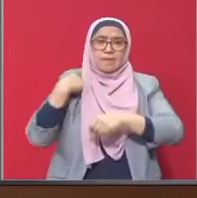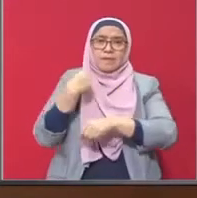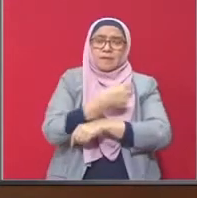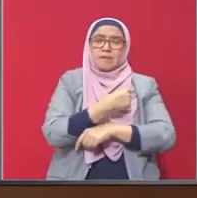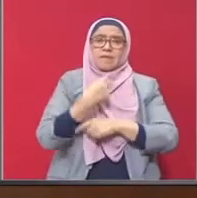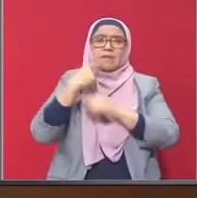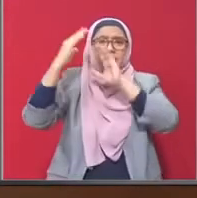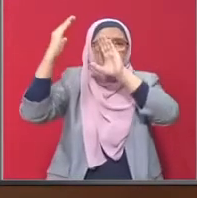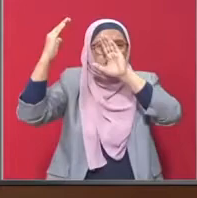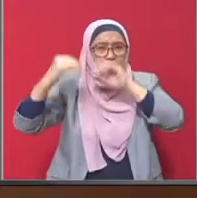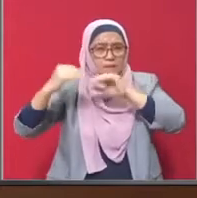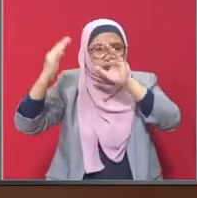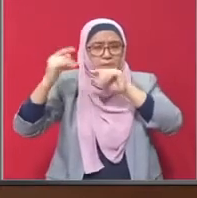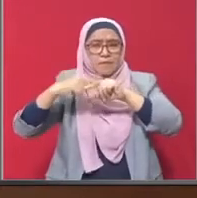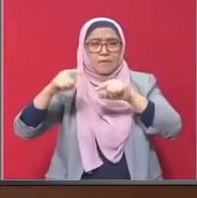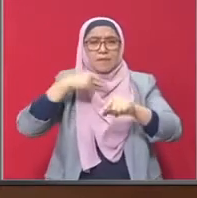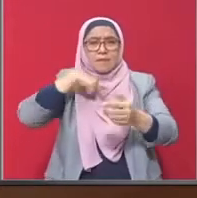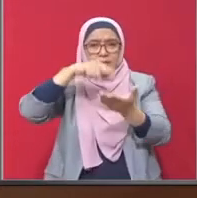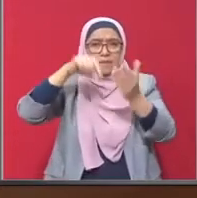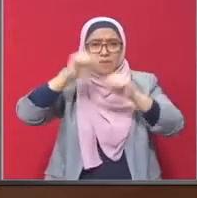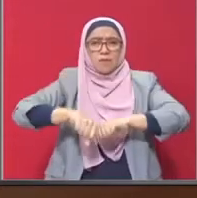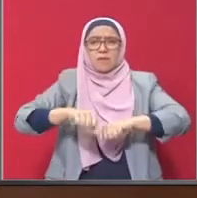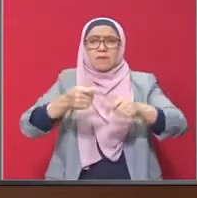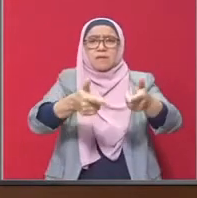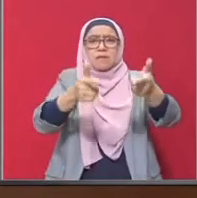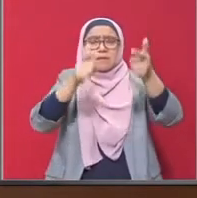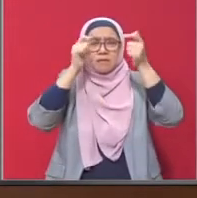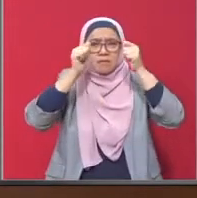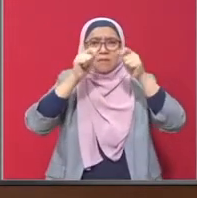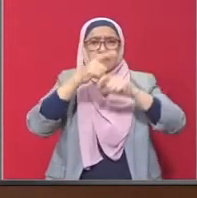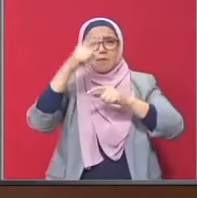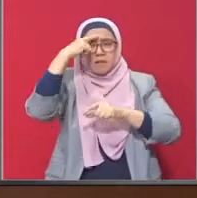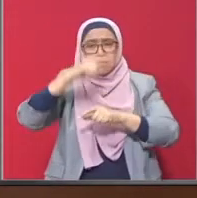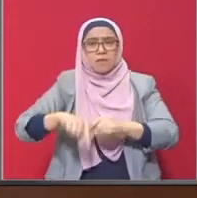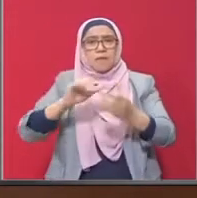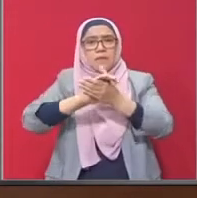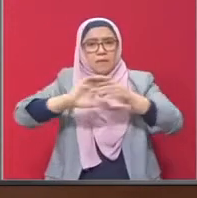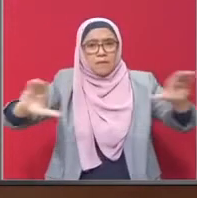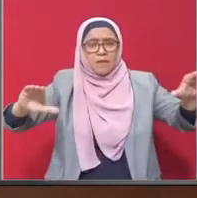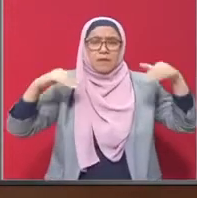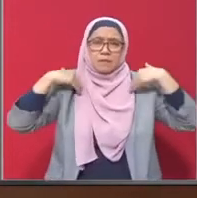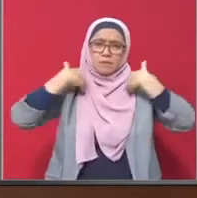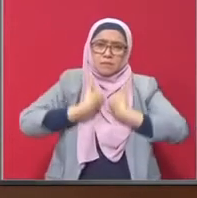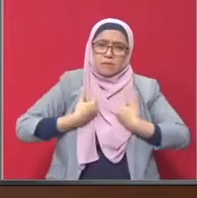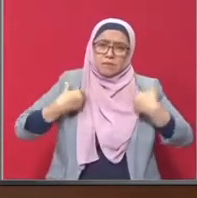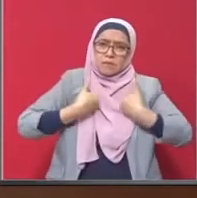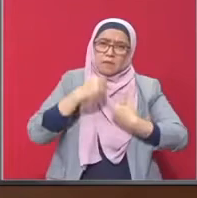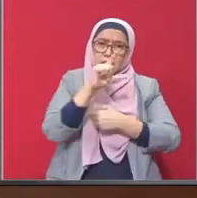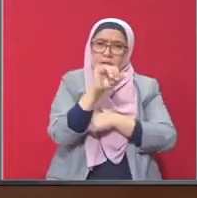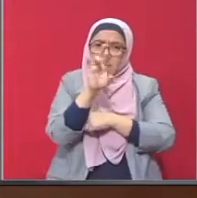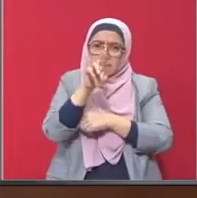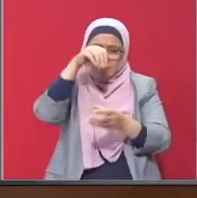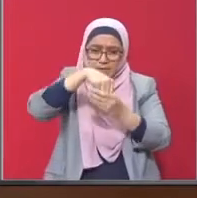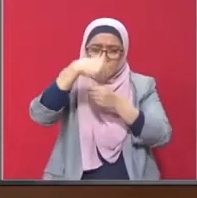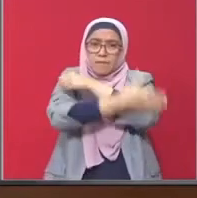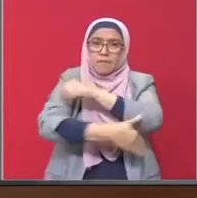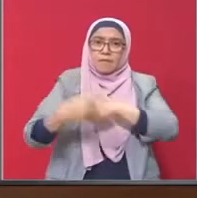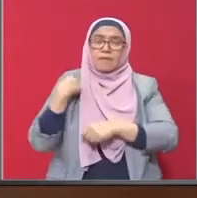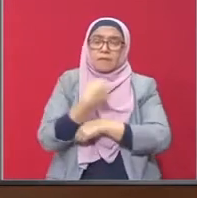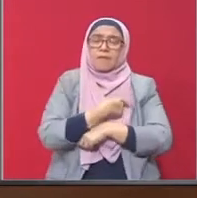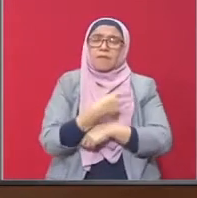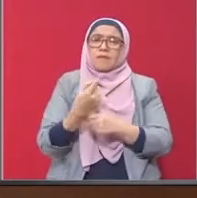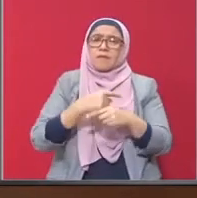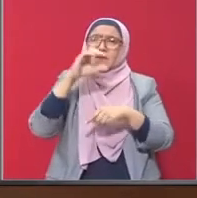diselesaikan ngebagi menyelamatkan hidup anda tinggal gitu soalnya tambahan saya Saya ingin mendapatkan